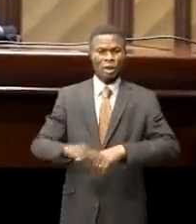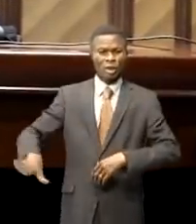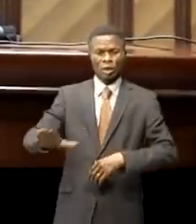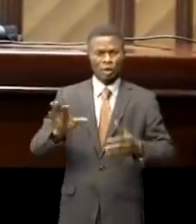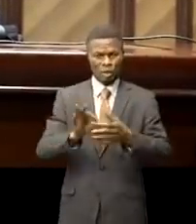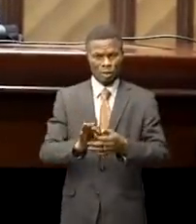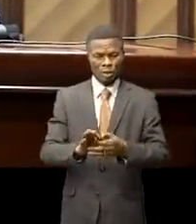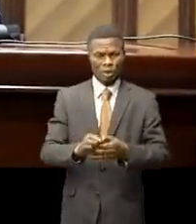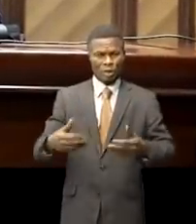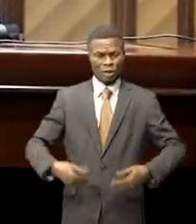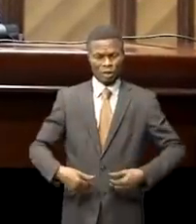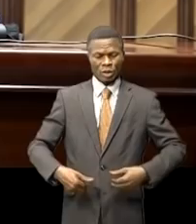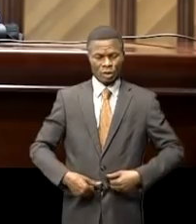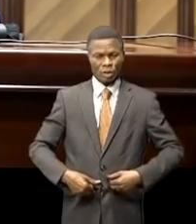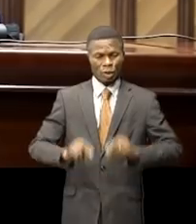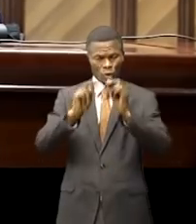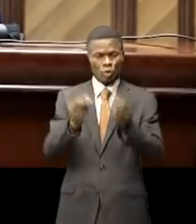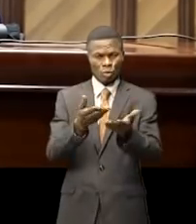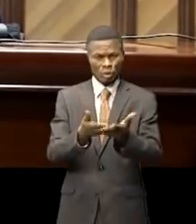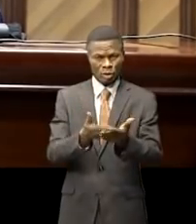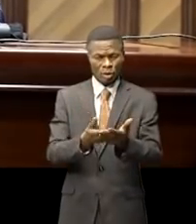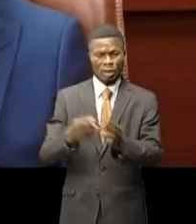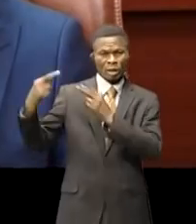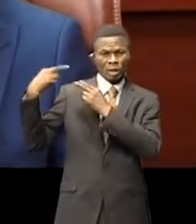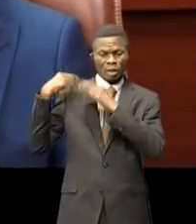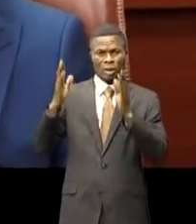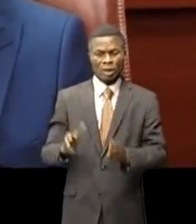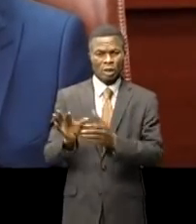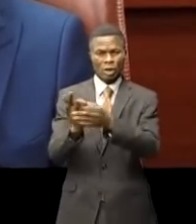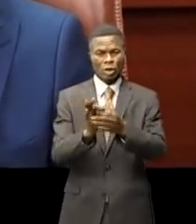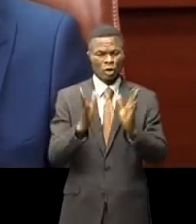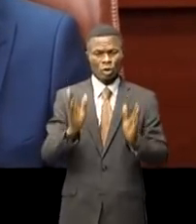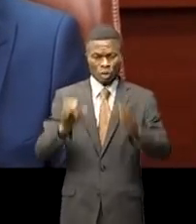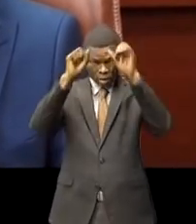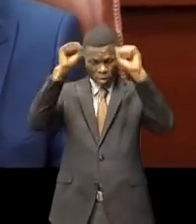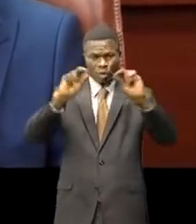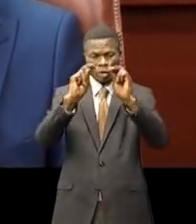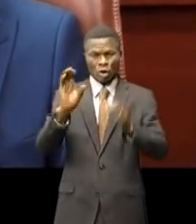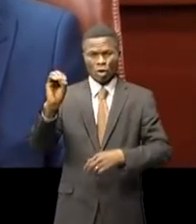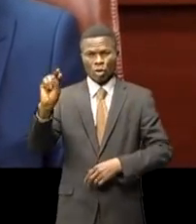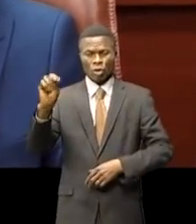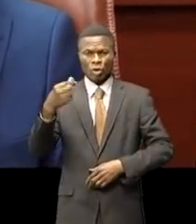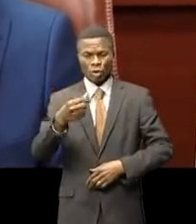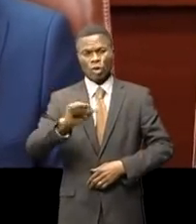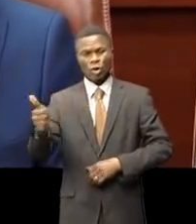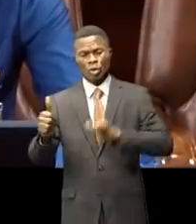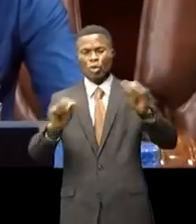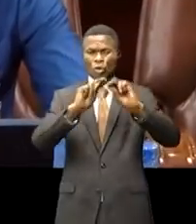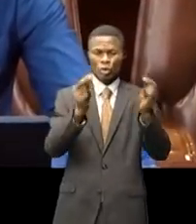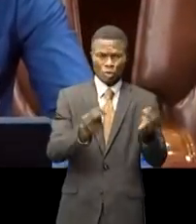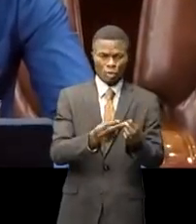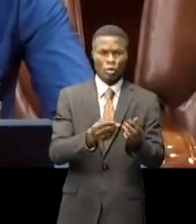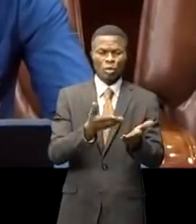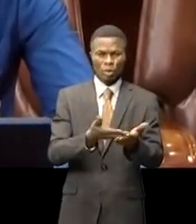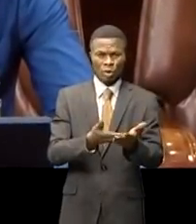ces gels délégués parmi lesquels des responsables coordonnateur président des ong et autres futures plateformes